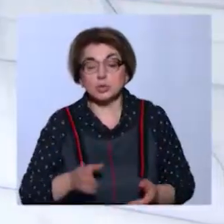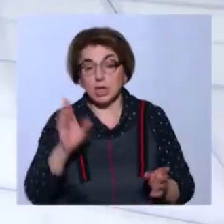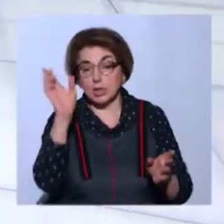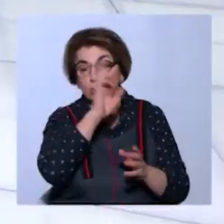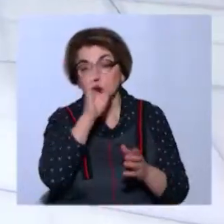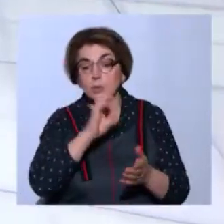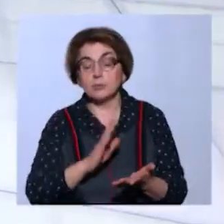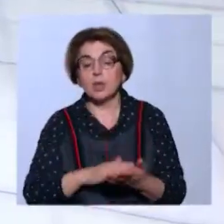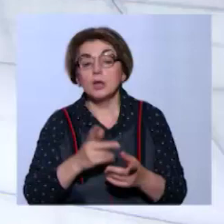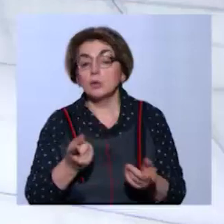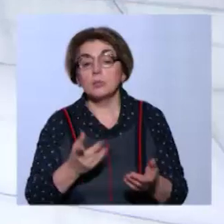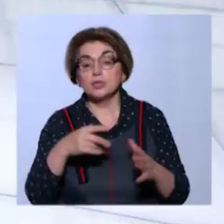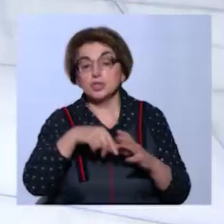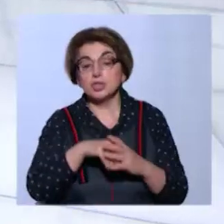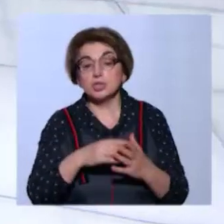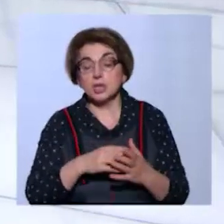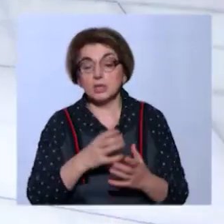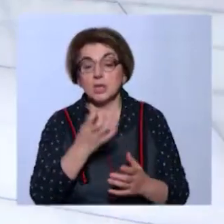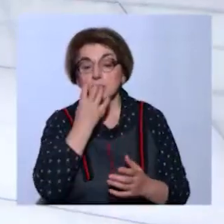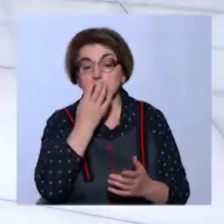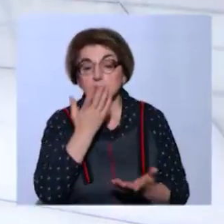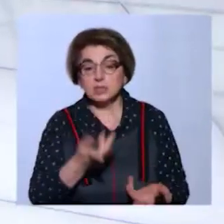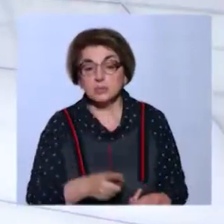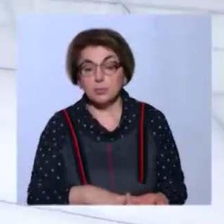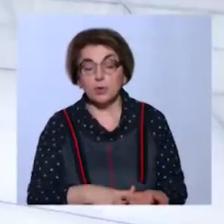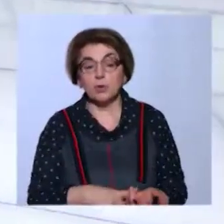არის ტემპერატურა, როგორიც არის